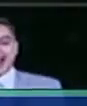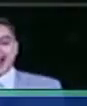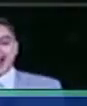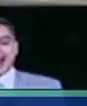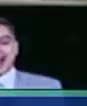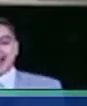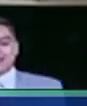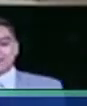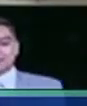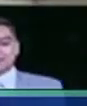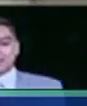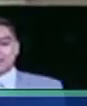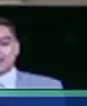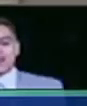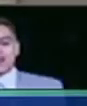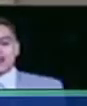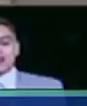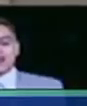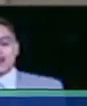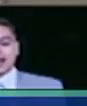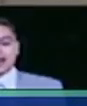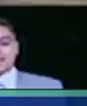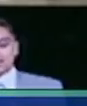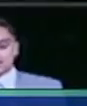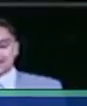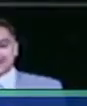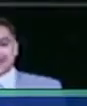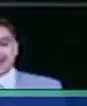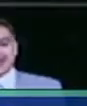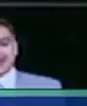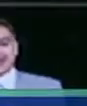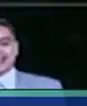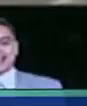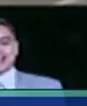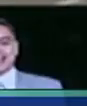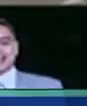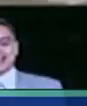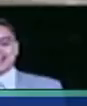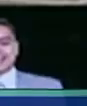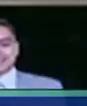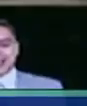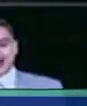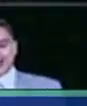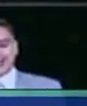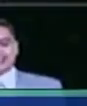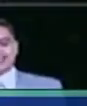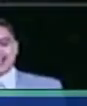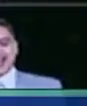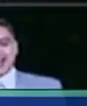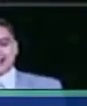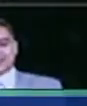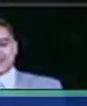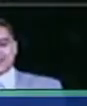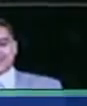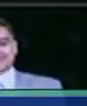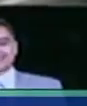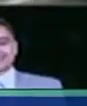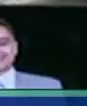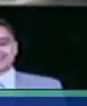انت بتعملي النهارده ايه يا رودي؟ بعمل خير. خير عظيم، وبساعد الناس الغلبانه. كويس قوي،